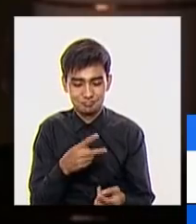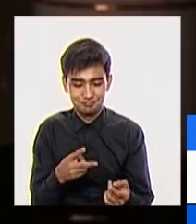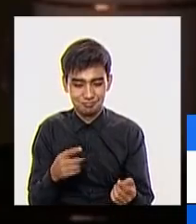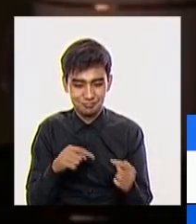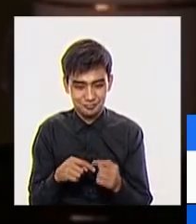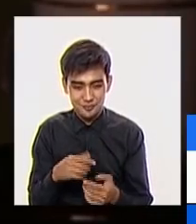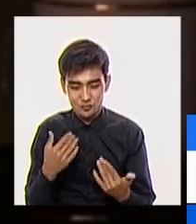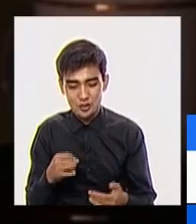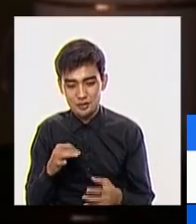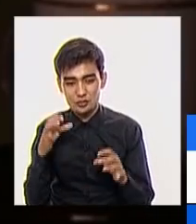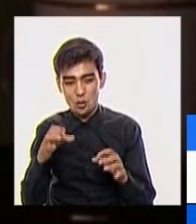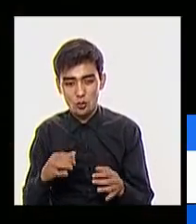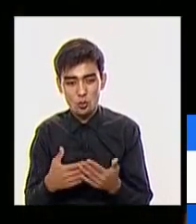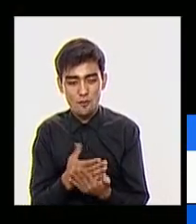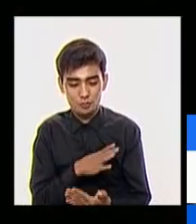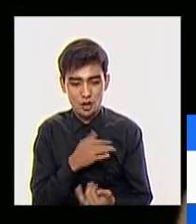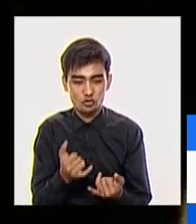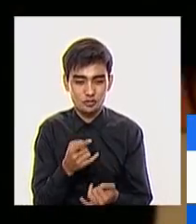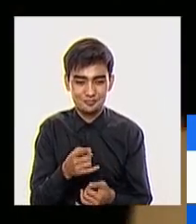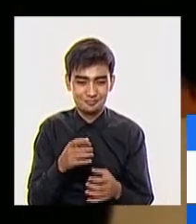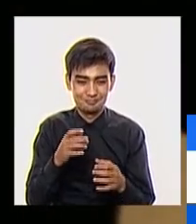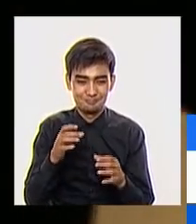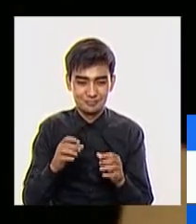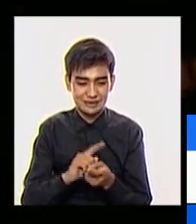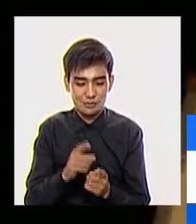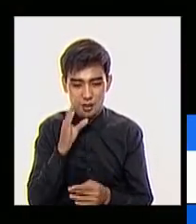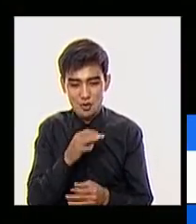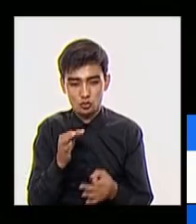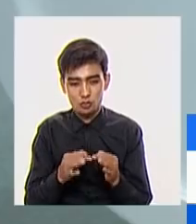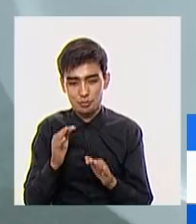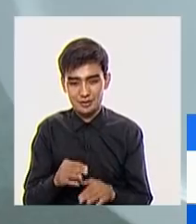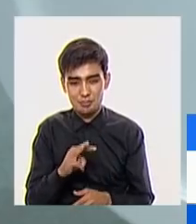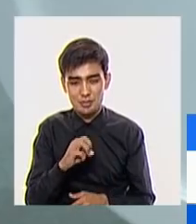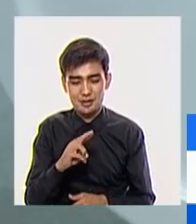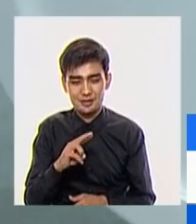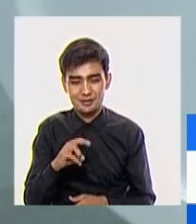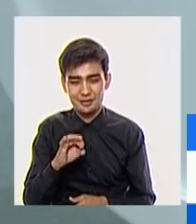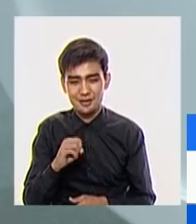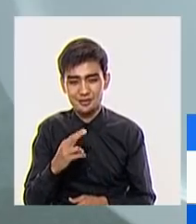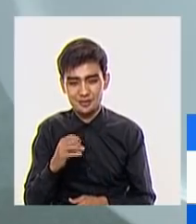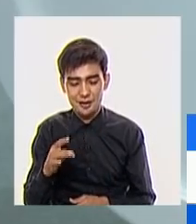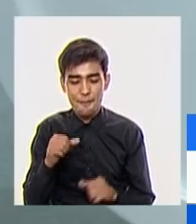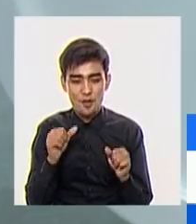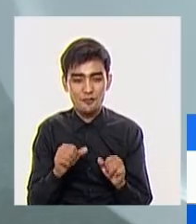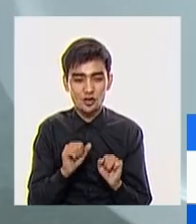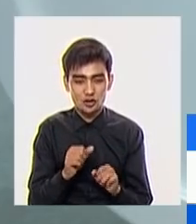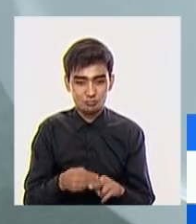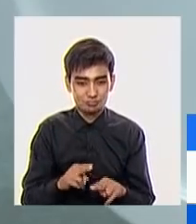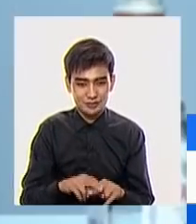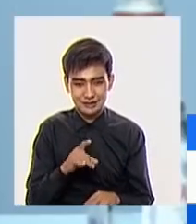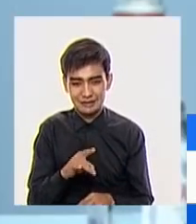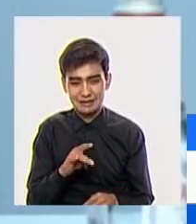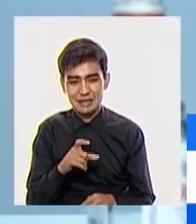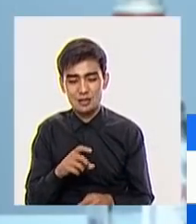По обновленному законодательству сейчас эта процедура возможна лишь в суде на стадии медиации. Но правоохранители намерены исключить и